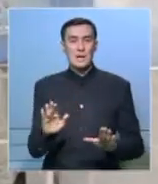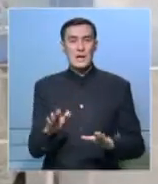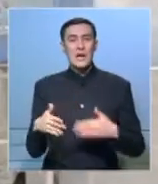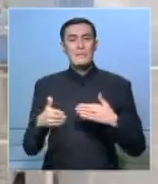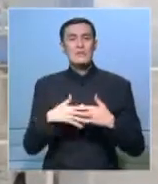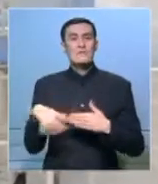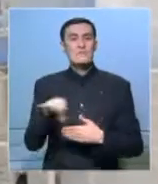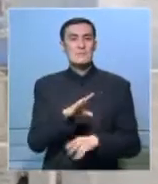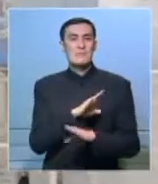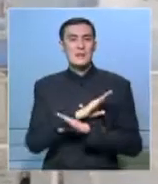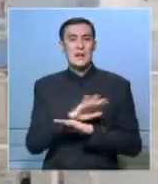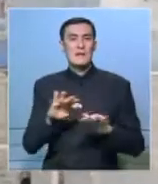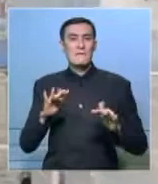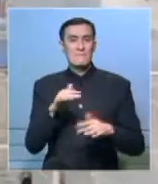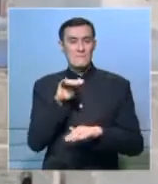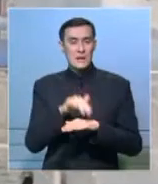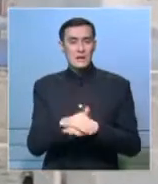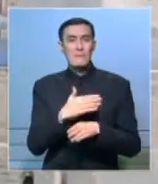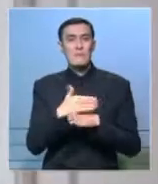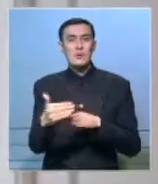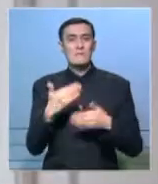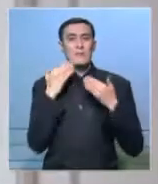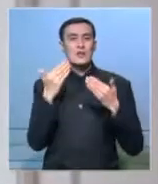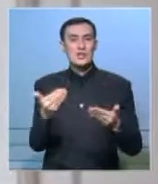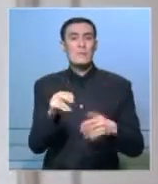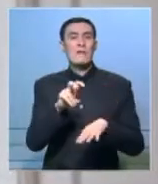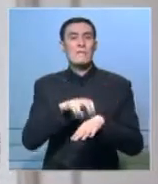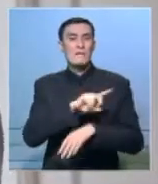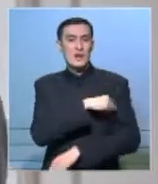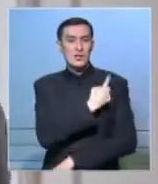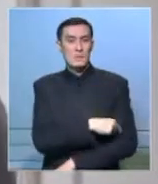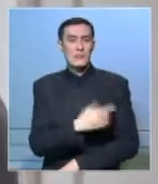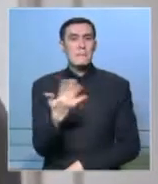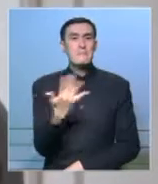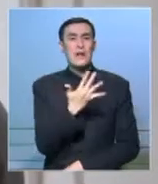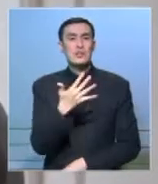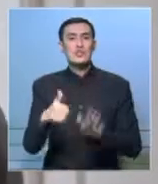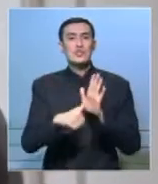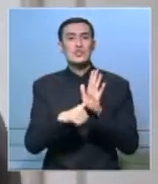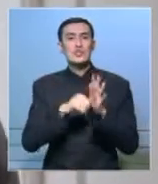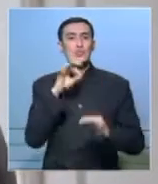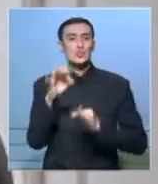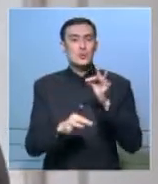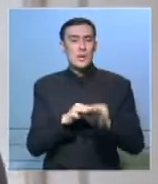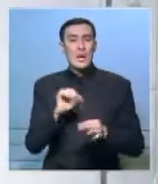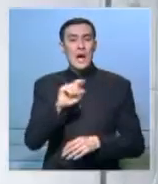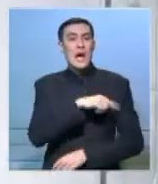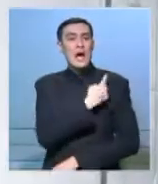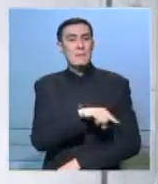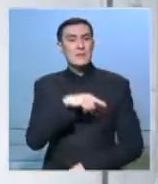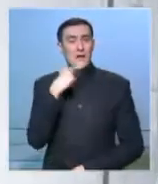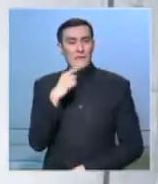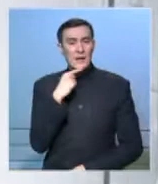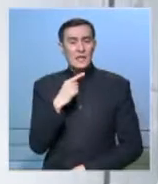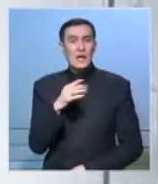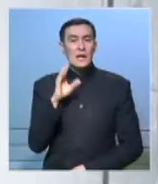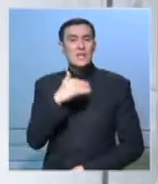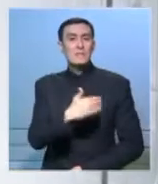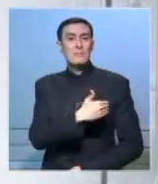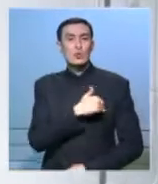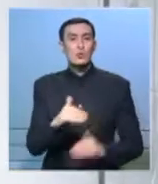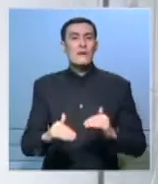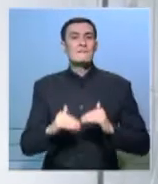все смертельные случаи связаны с поздним обращением к врачам на 5-6 сутки. В то время как медики твердят, при температуре